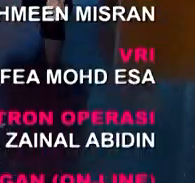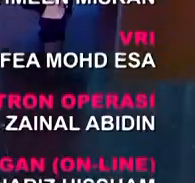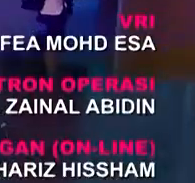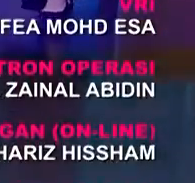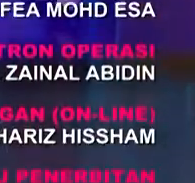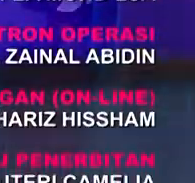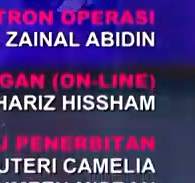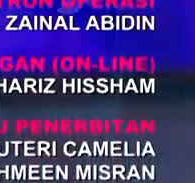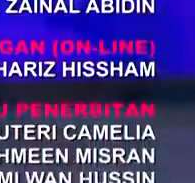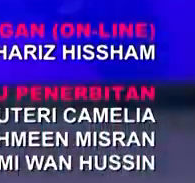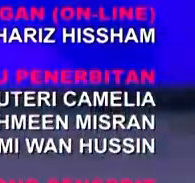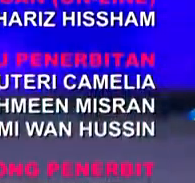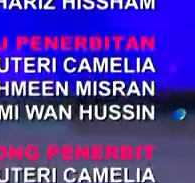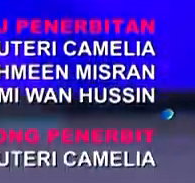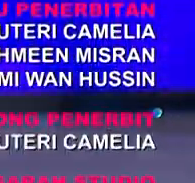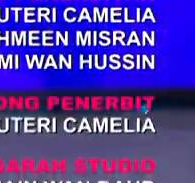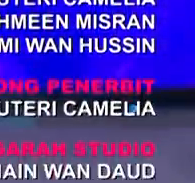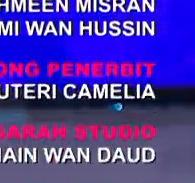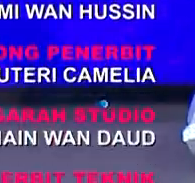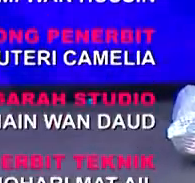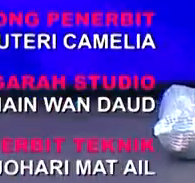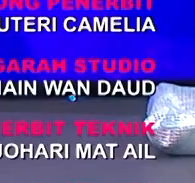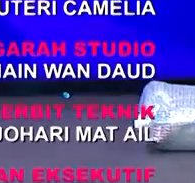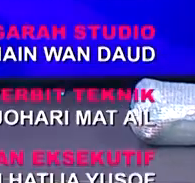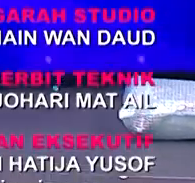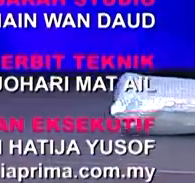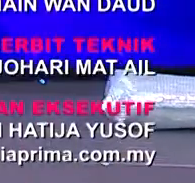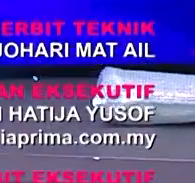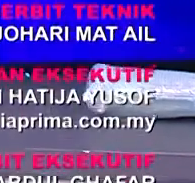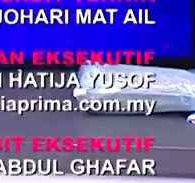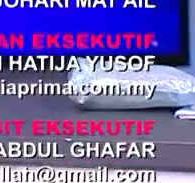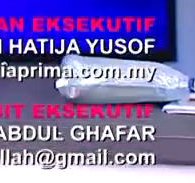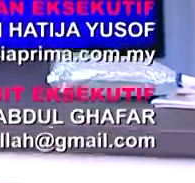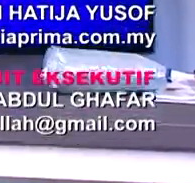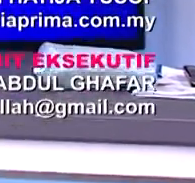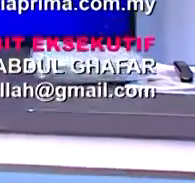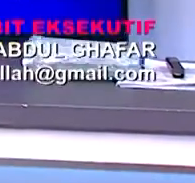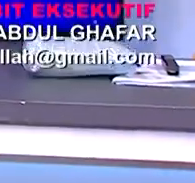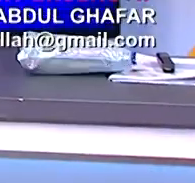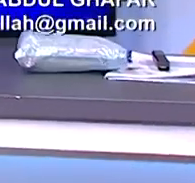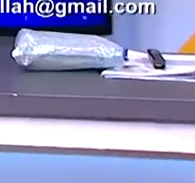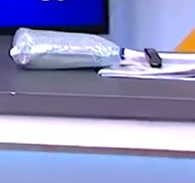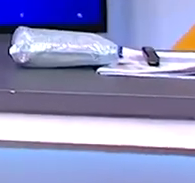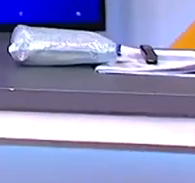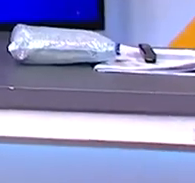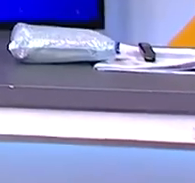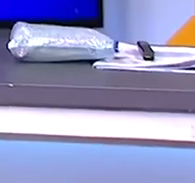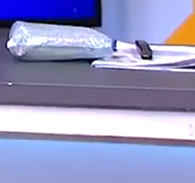menyelesaikan tugas tepat waktu menepati janji